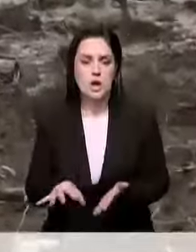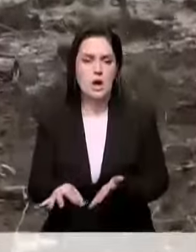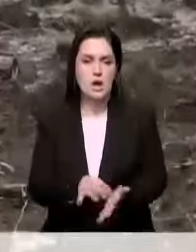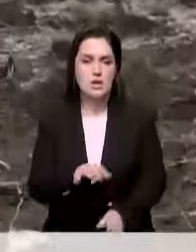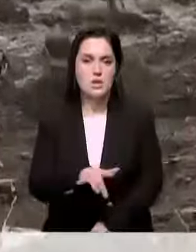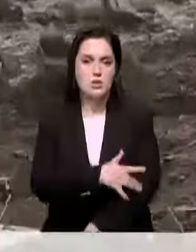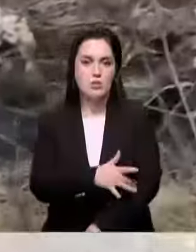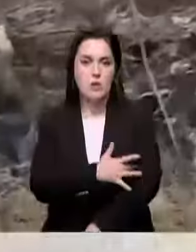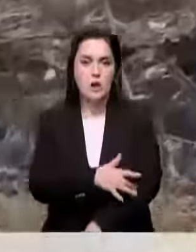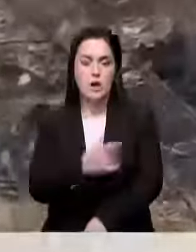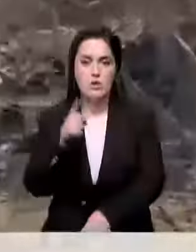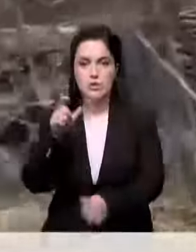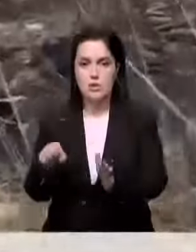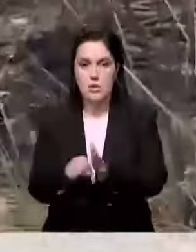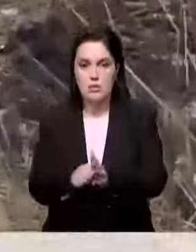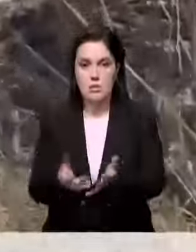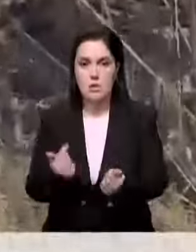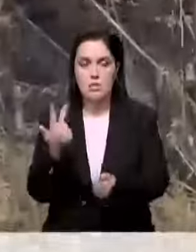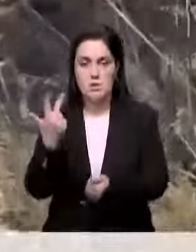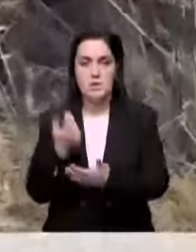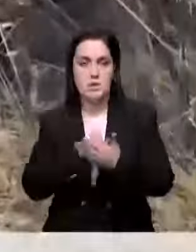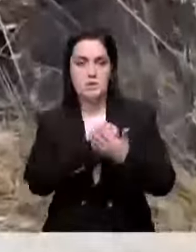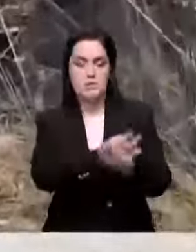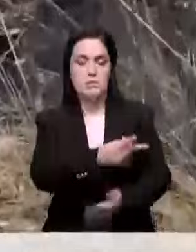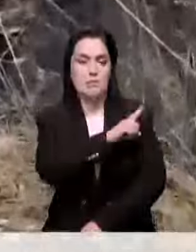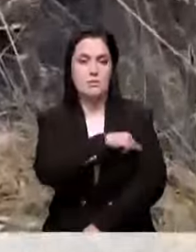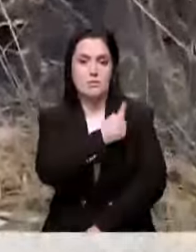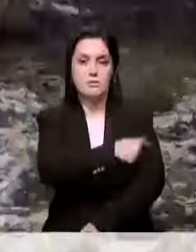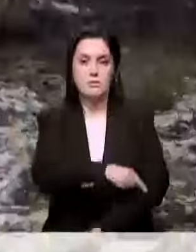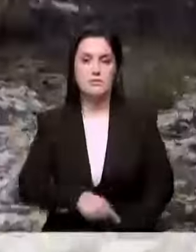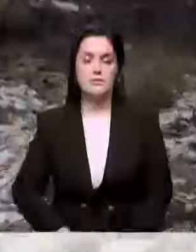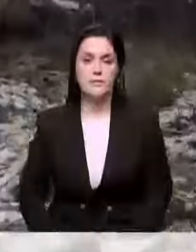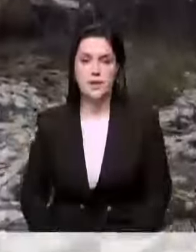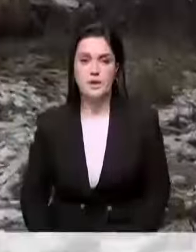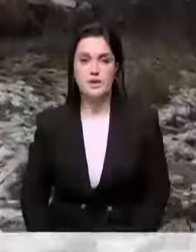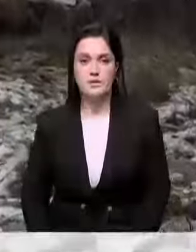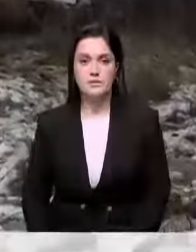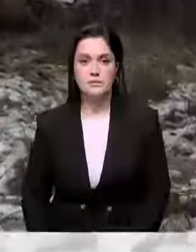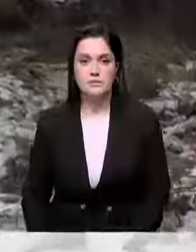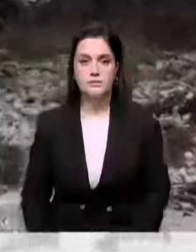человека. Экстренные службы извлекли тело одного погибшего, троих госпитализировали.